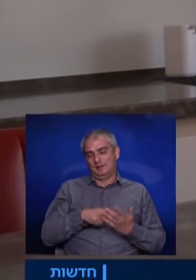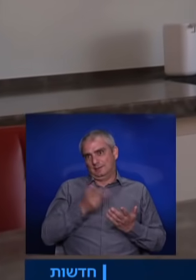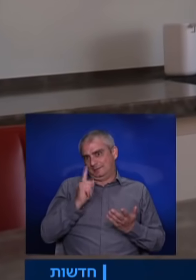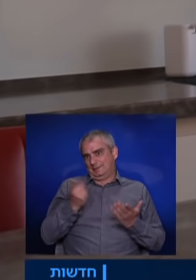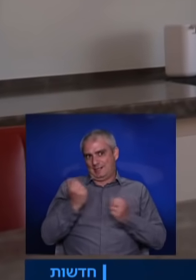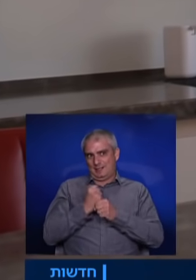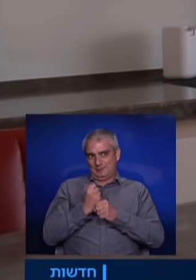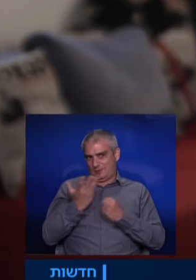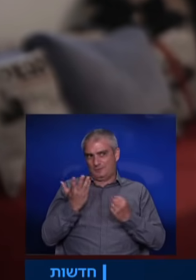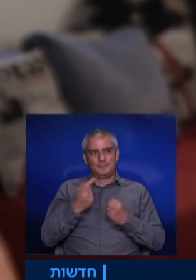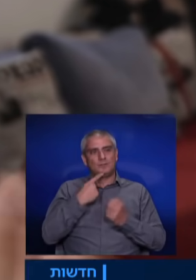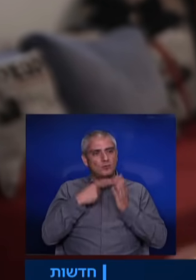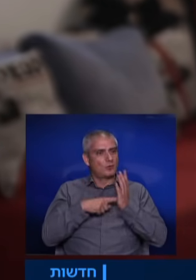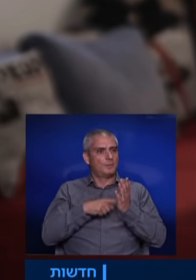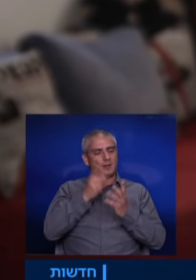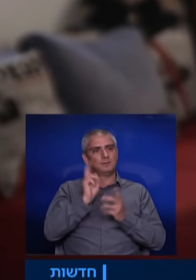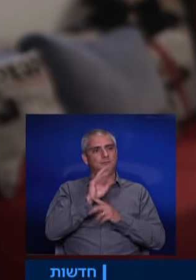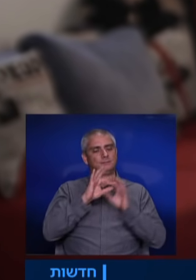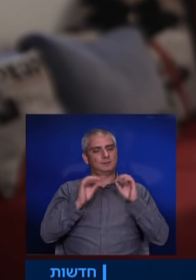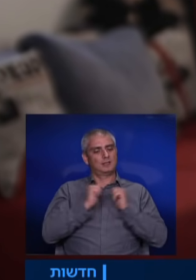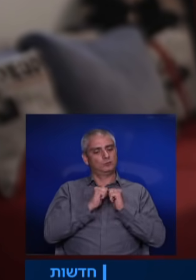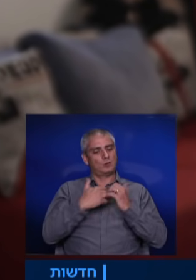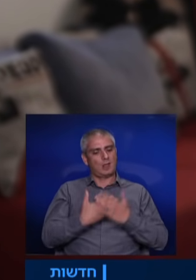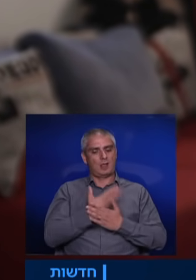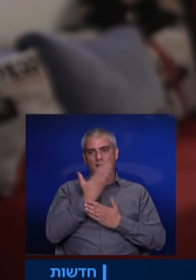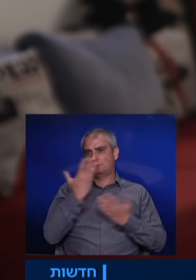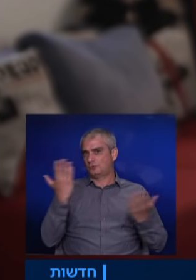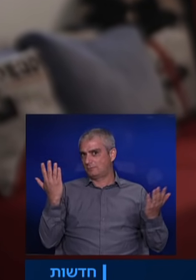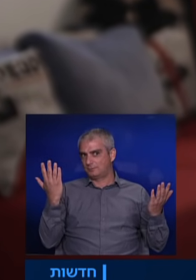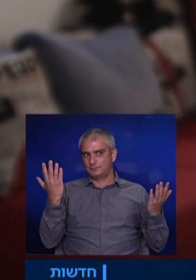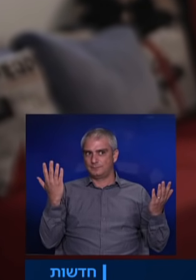התבקש. נגיד, ואת נכנסת למערכת זוגיות חדשה.